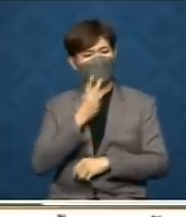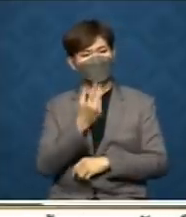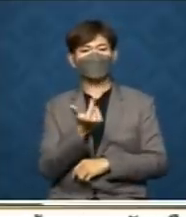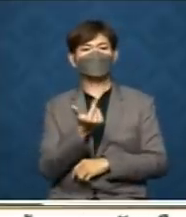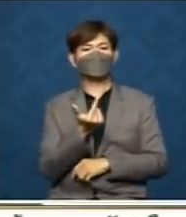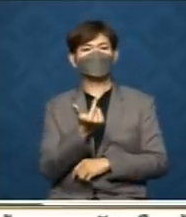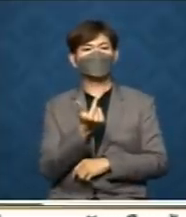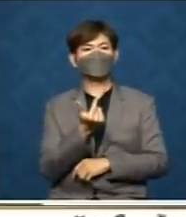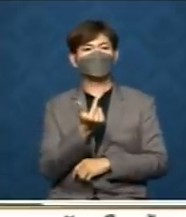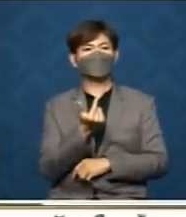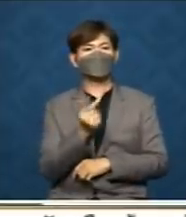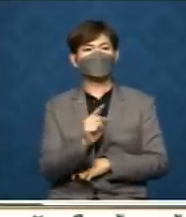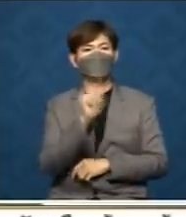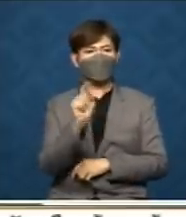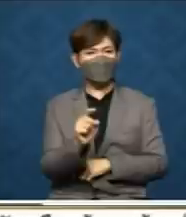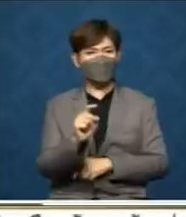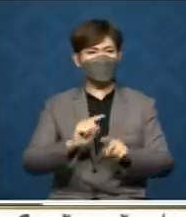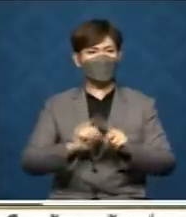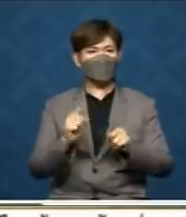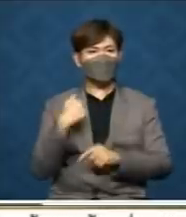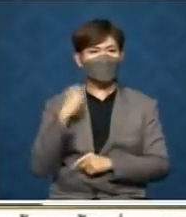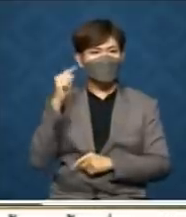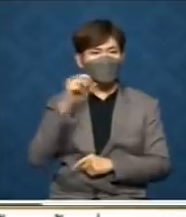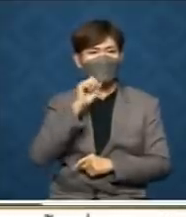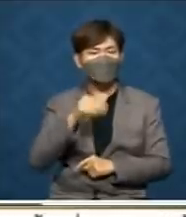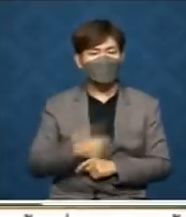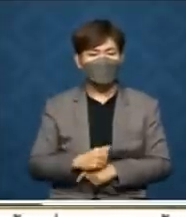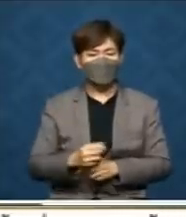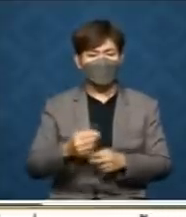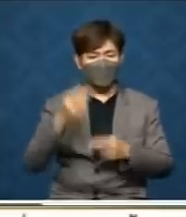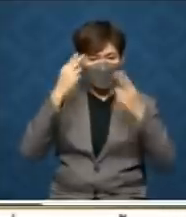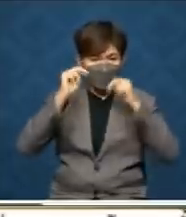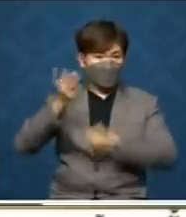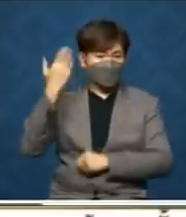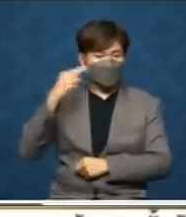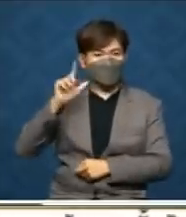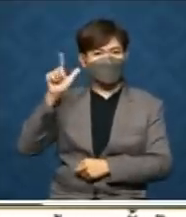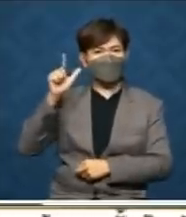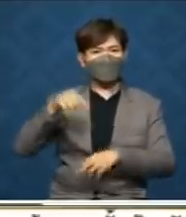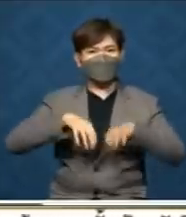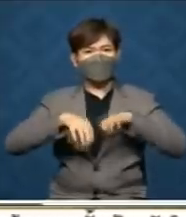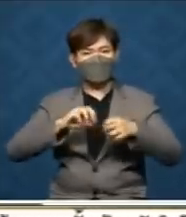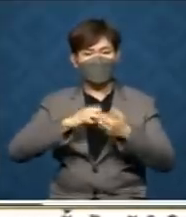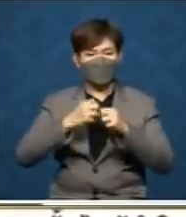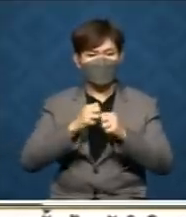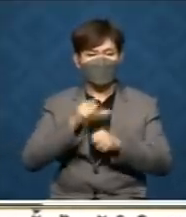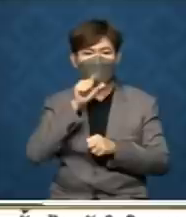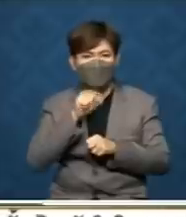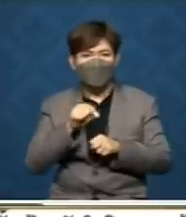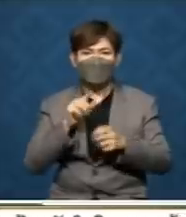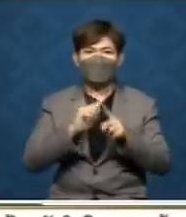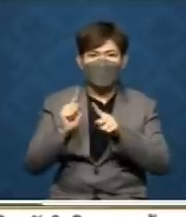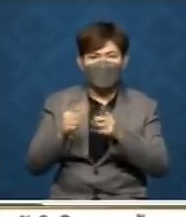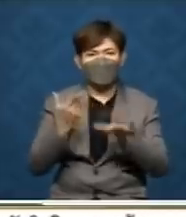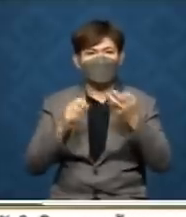ล่ะเต็มเต็มเต็มจุฬาภรณ์บอกแล้วทับทิมชินวัตรเขาบริหารไข้หวัดนกซาอะไร